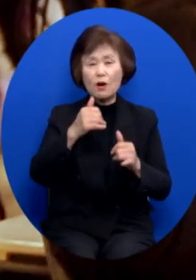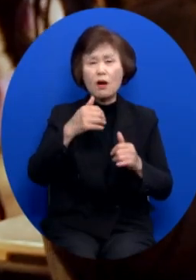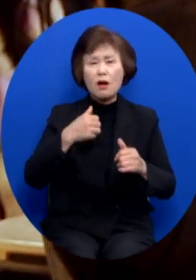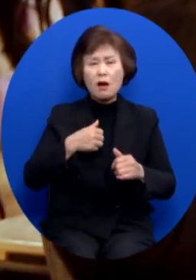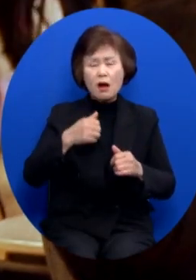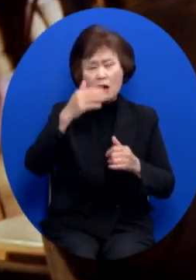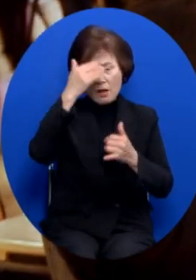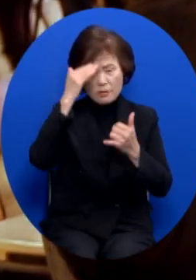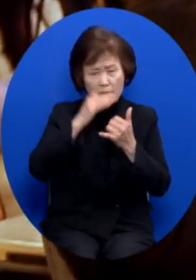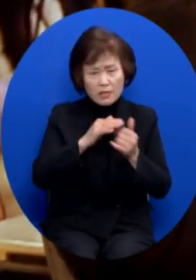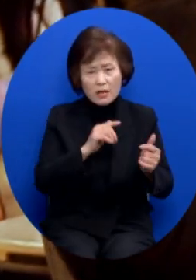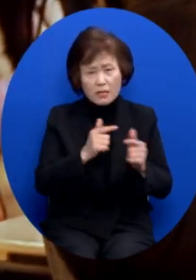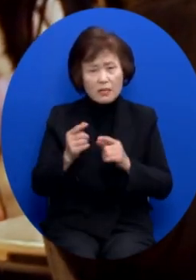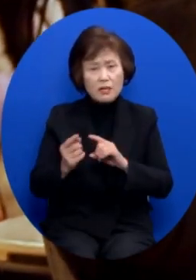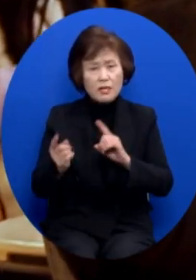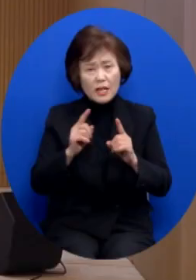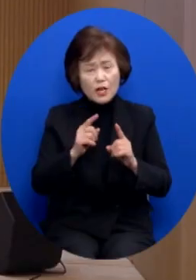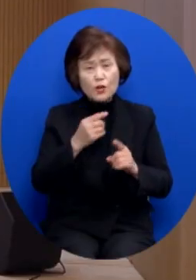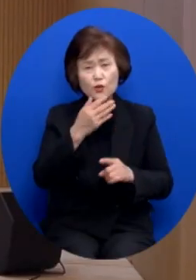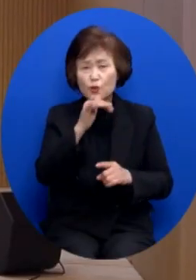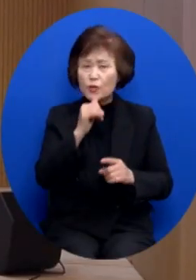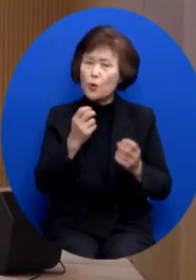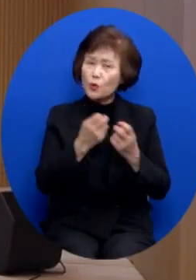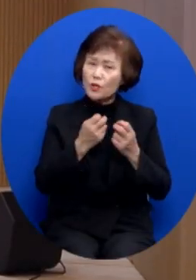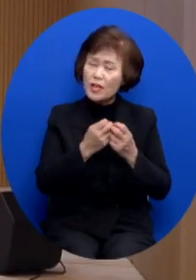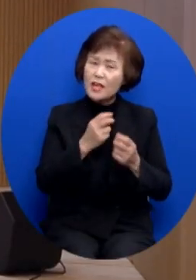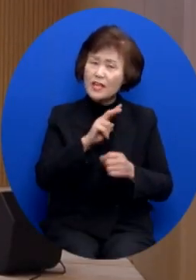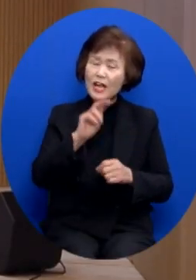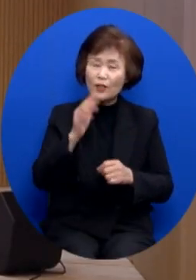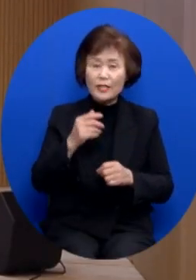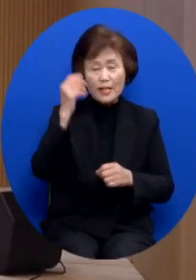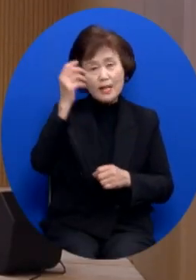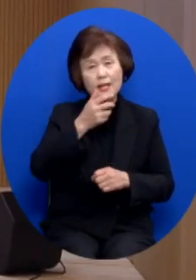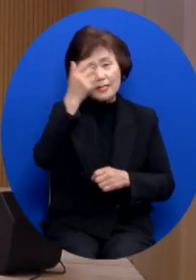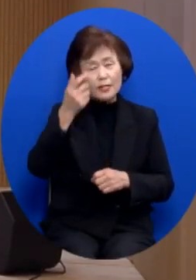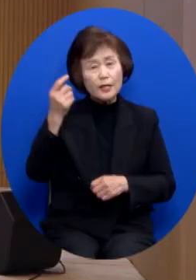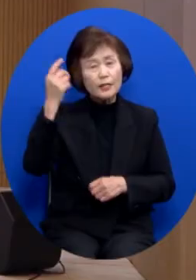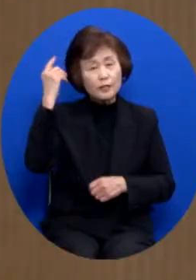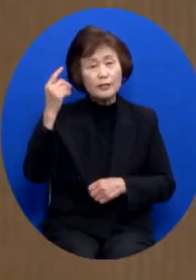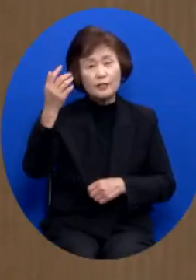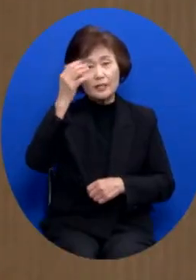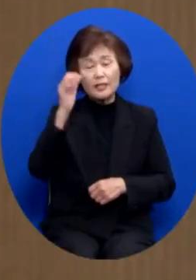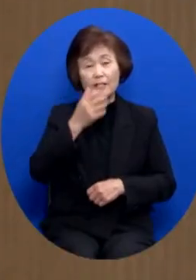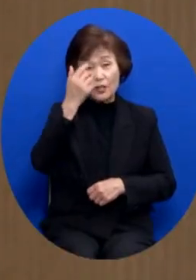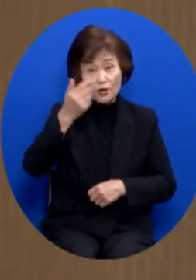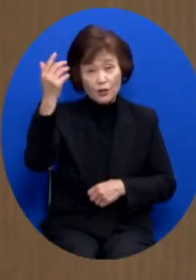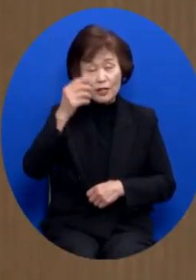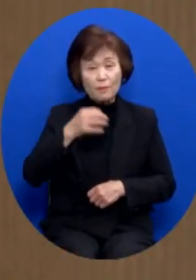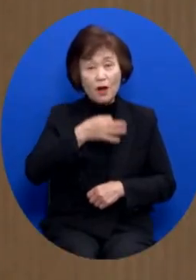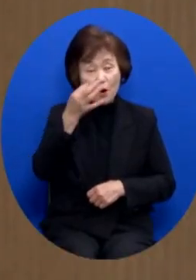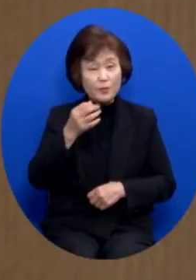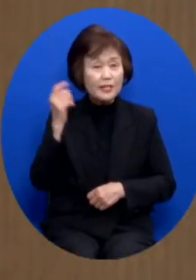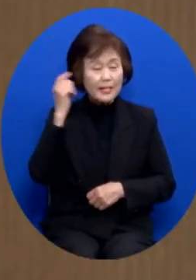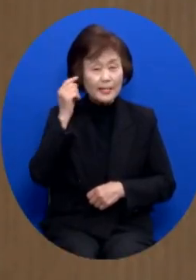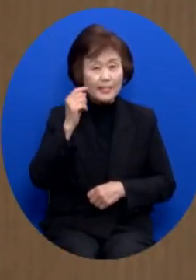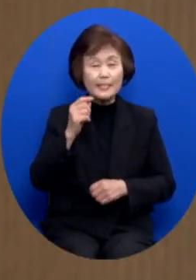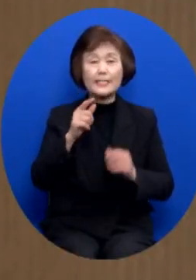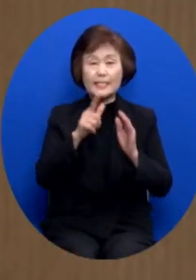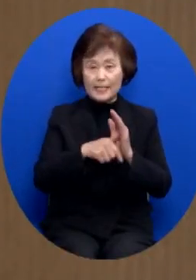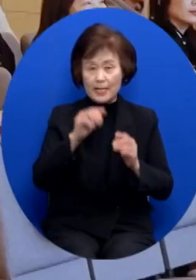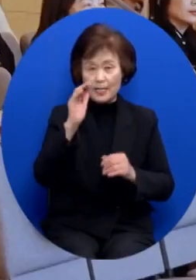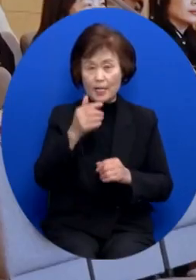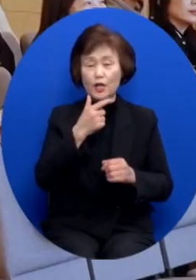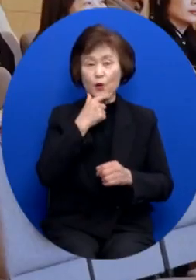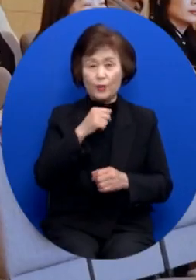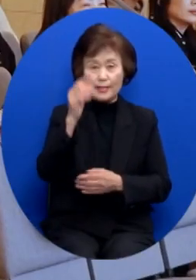위해 어떻게 해야 할지 성령님의 음성을 듣는 기회가 되길 바란다며 세미나 취지를 설명했습니다